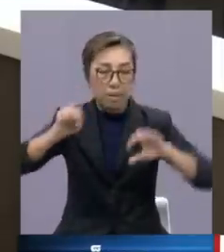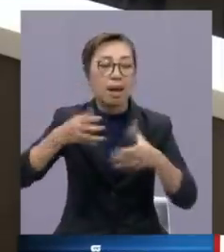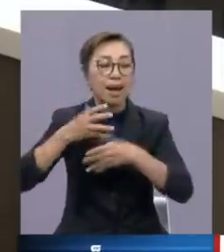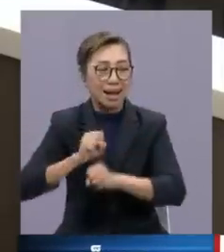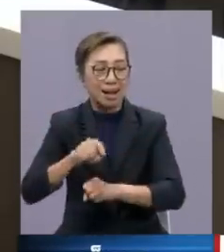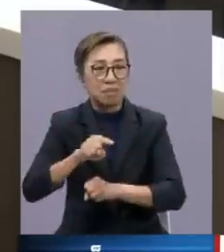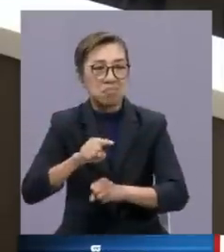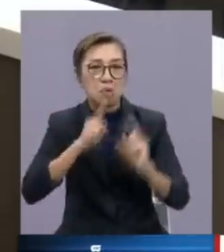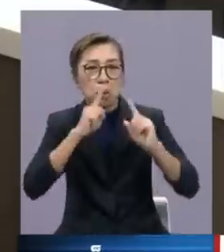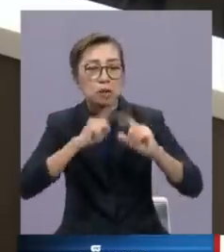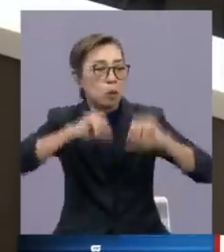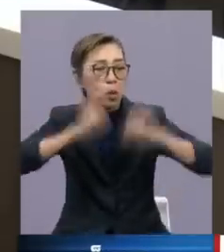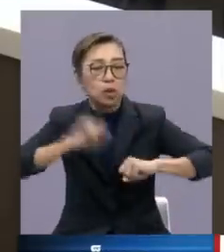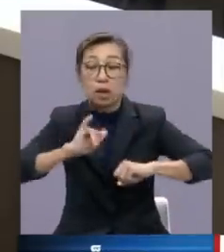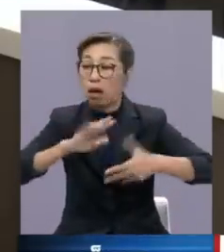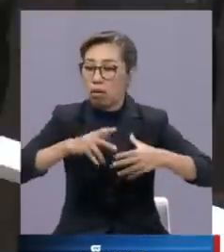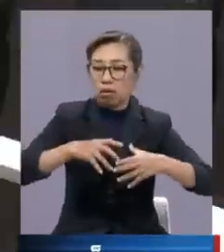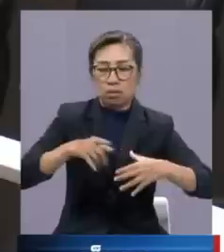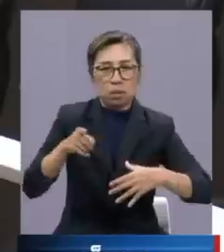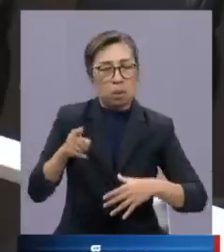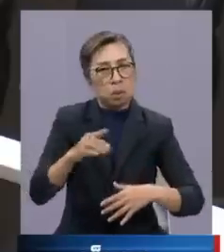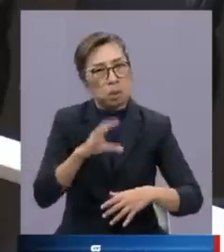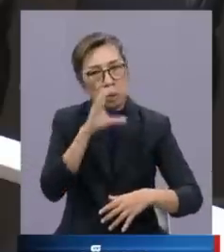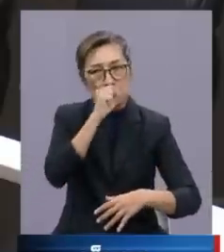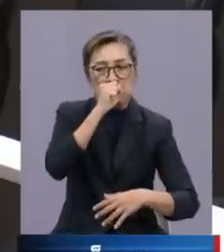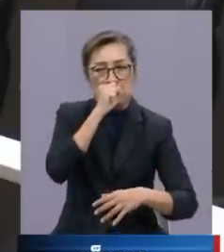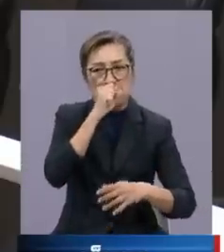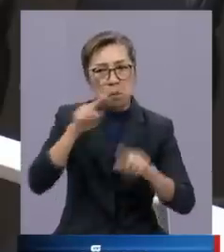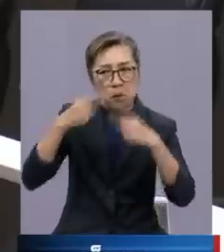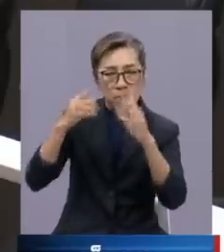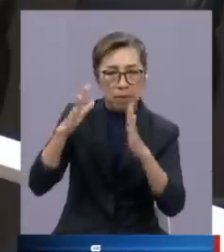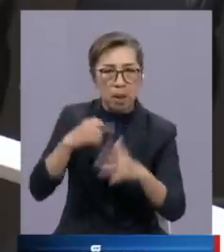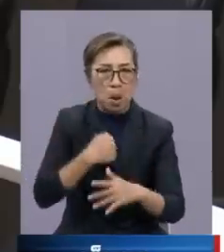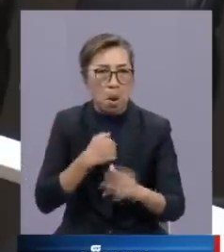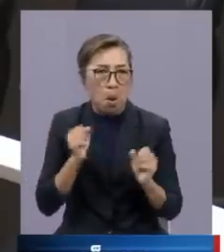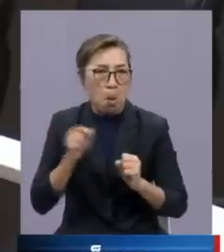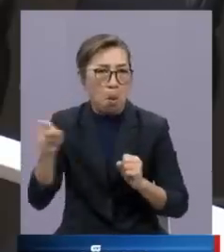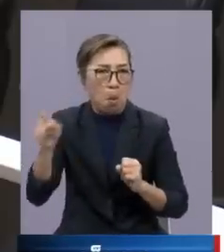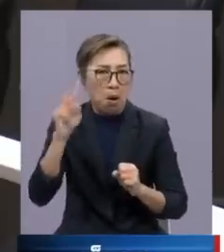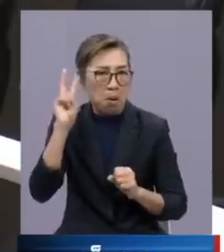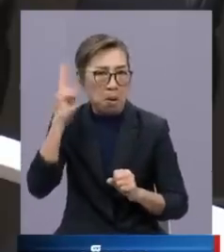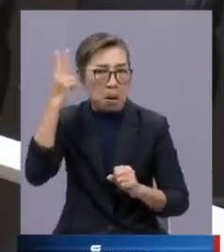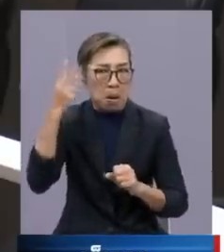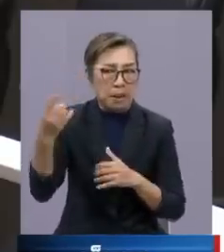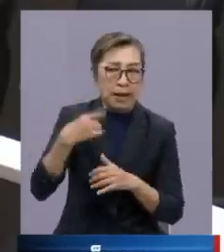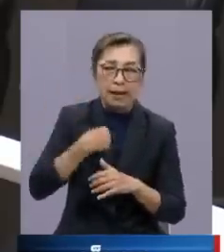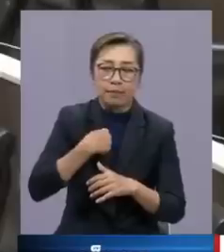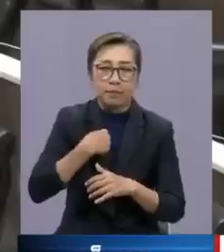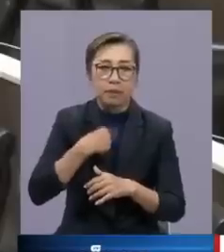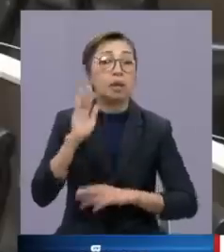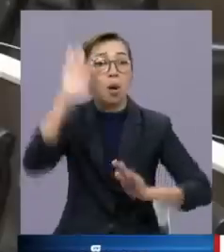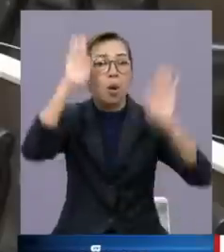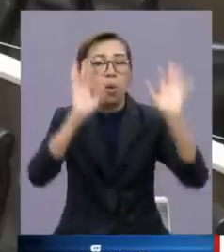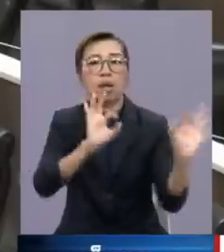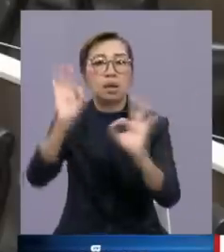ปัตย์ไม่ตอบตกลงพลังประชารัฐก็กลัวฮะกลัวประชาธิปัตย์หักหลังจึงเป็นที่มาของการเสนอยื้อโหวตออกไ